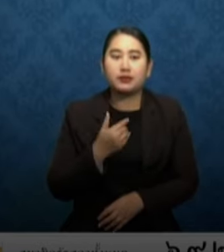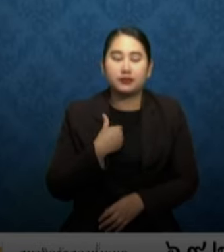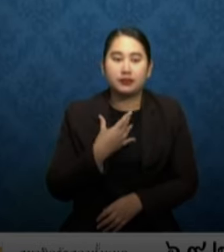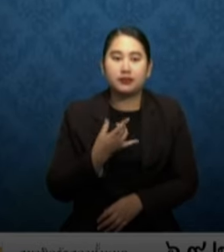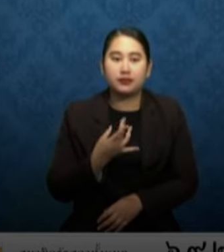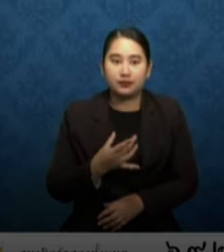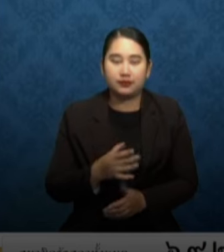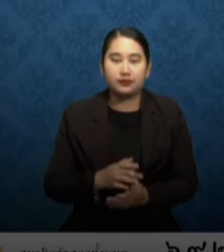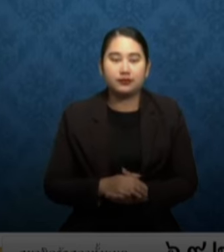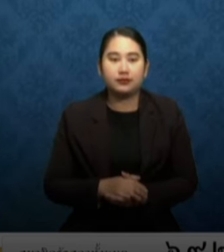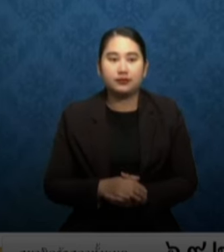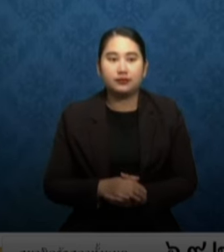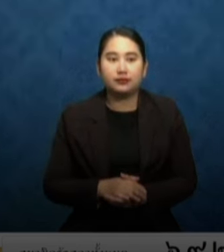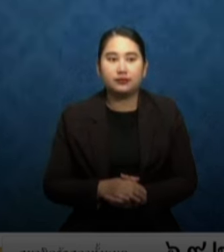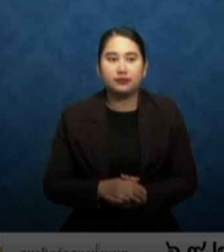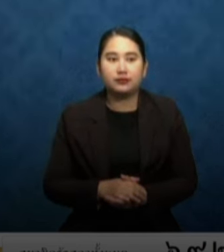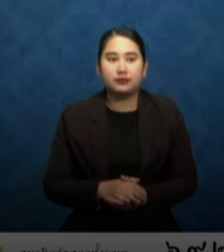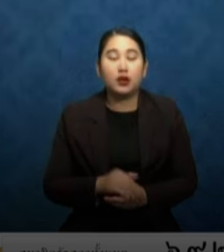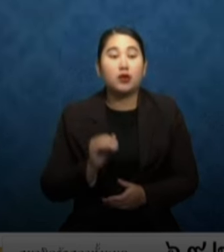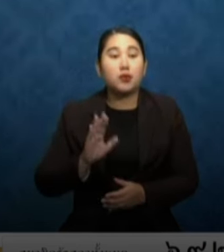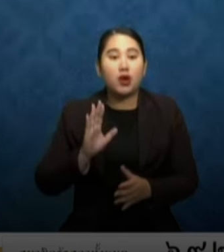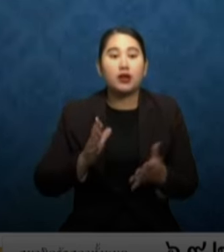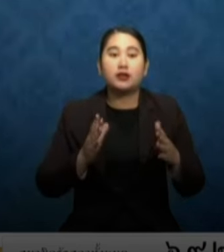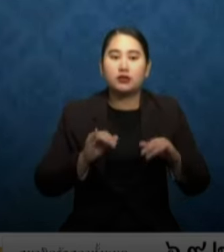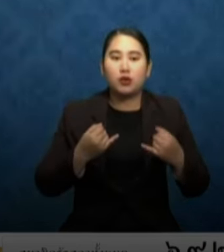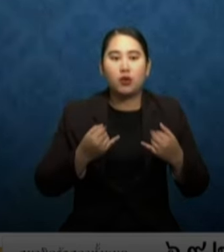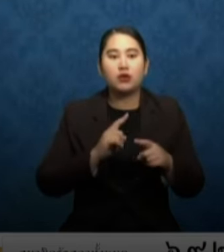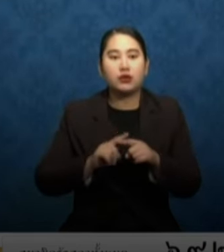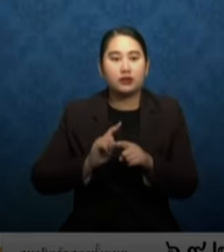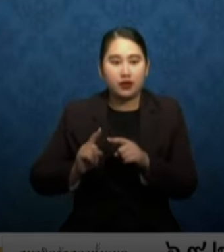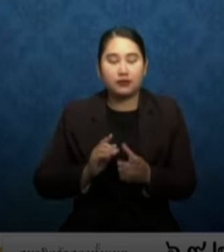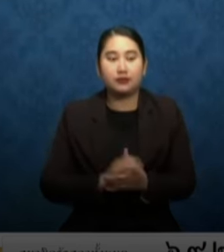สัวผู้ยิ่งใหญ่กันแน่ครับท่าน